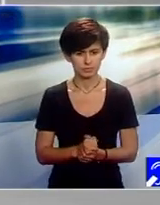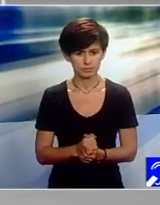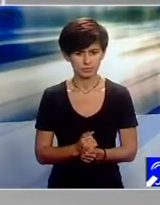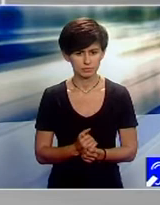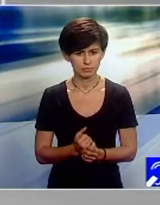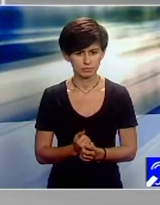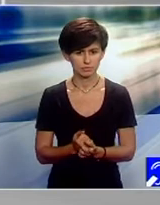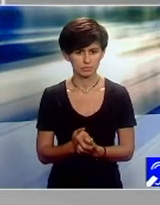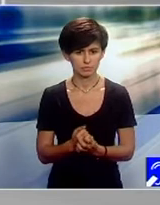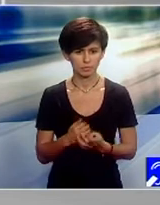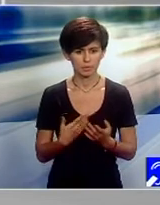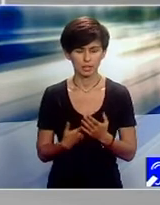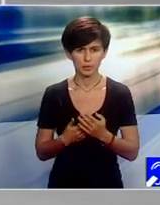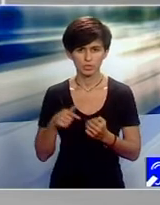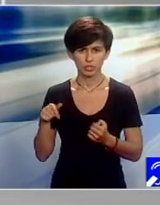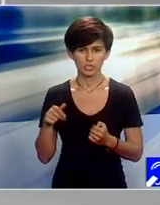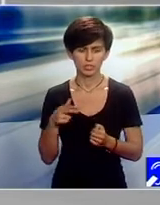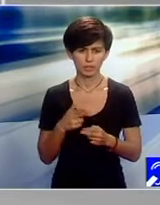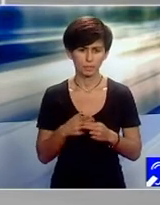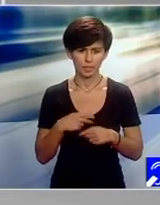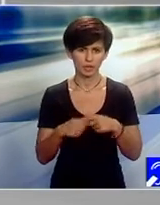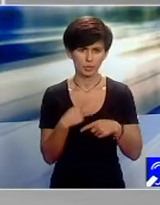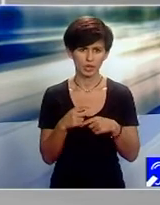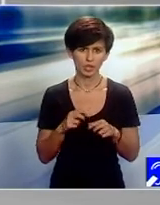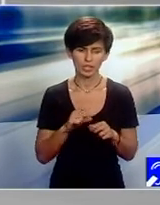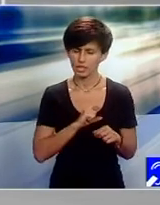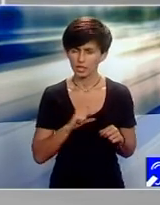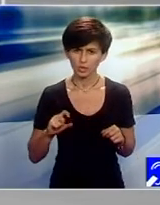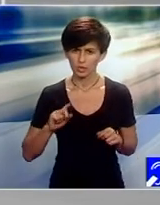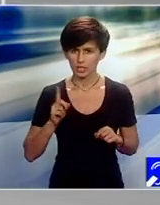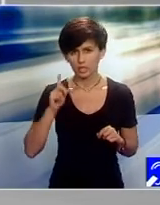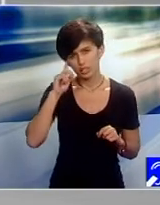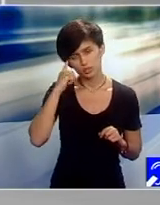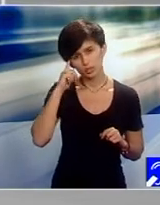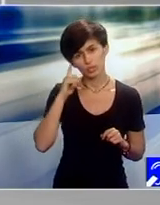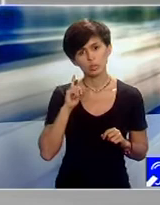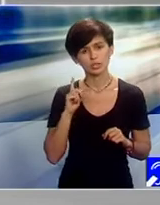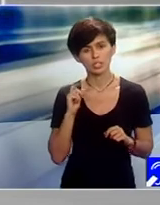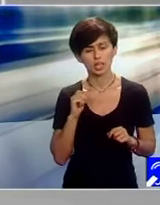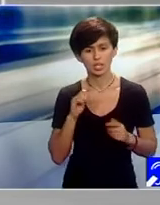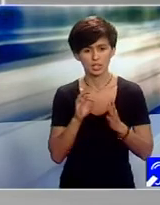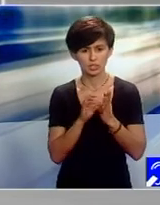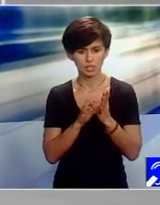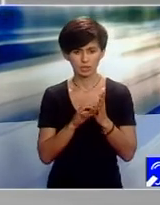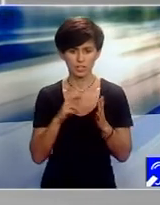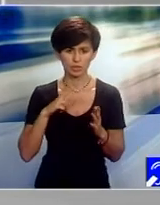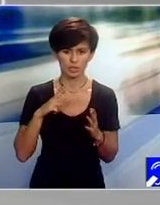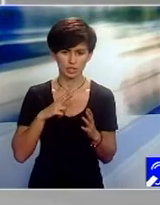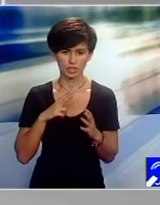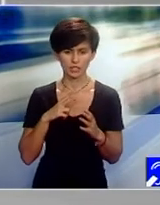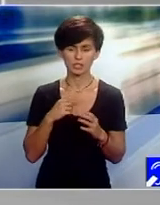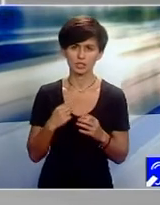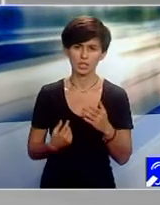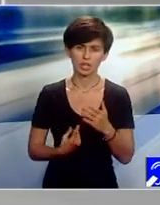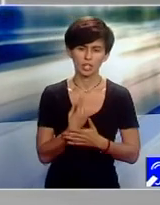Pentru această boală cauzele nu se știu, însă sunt mai multe ipoteze, dar ca și factor de risc, în diferite studii apare ca